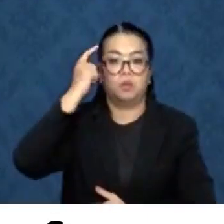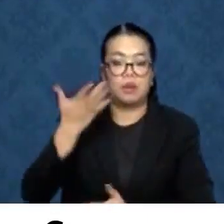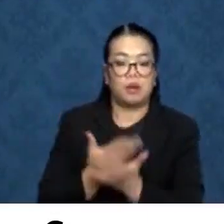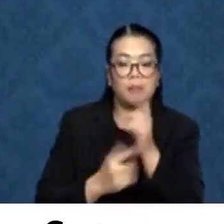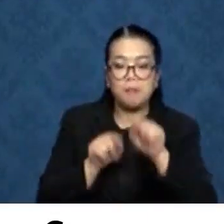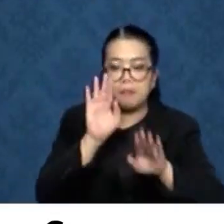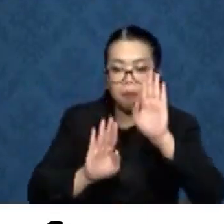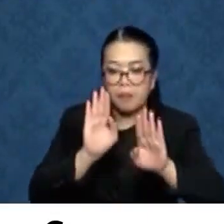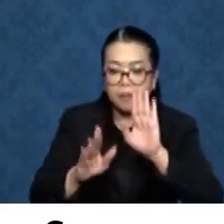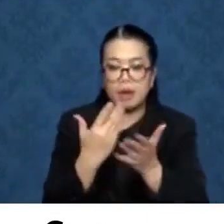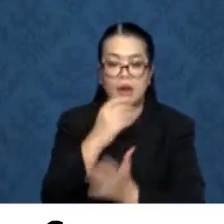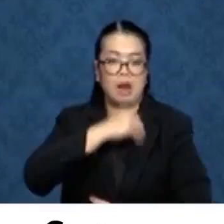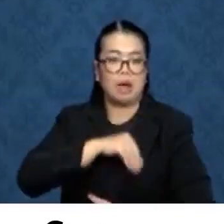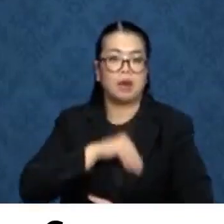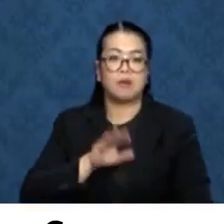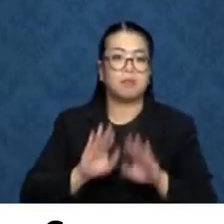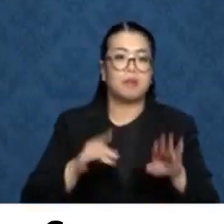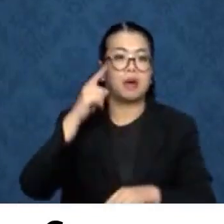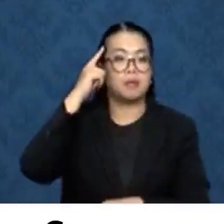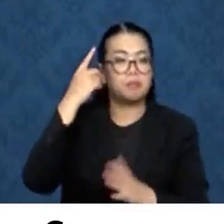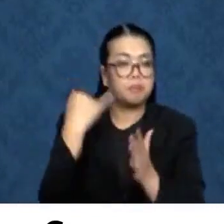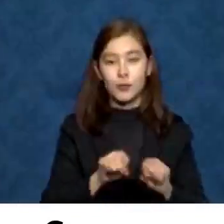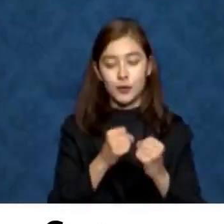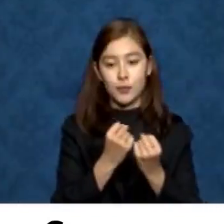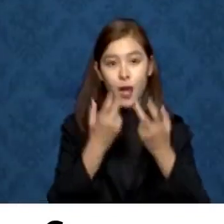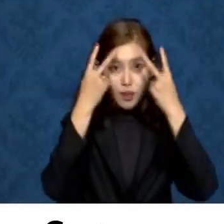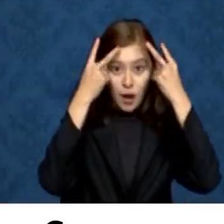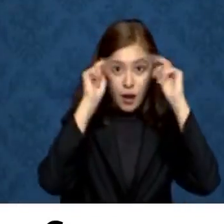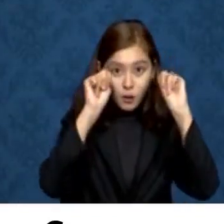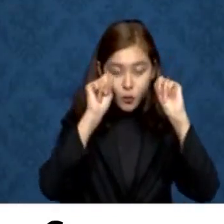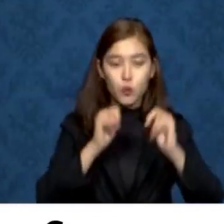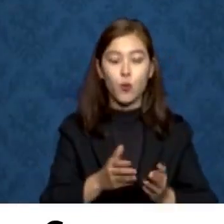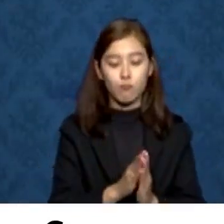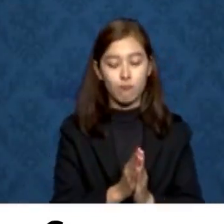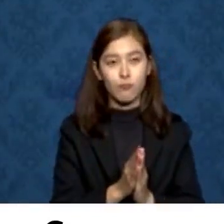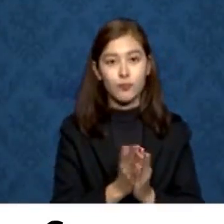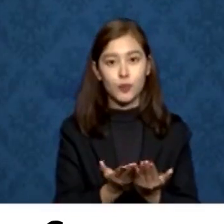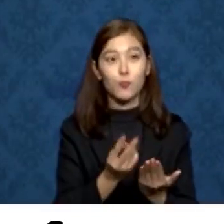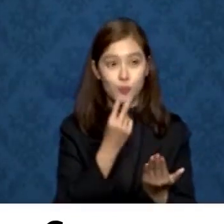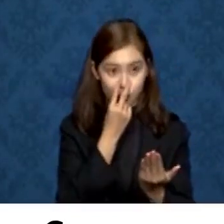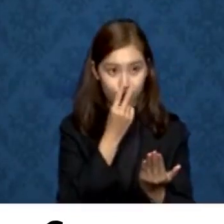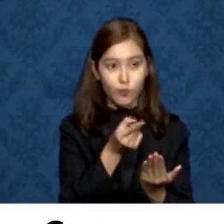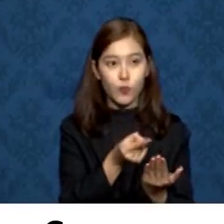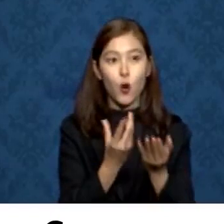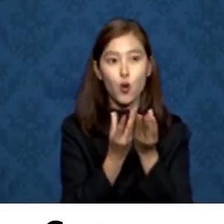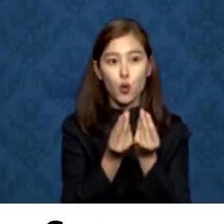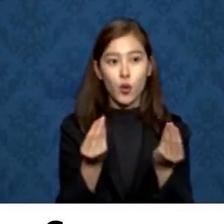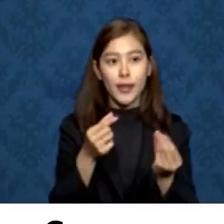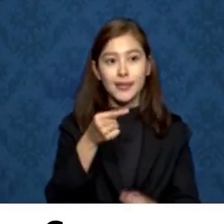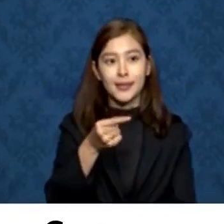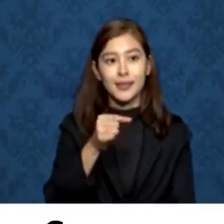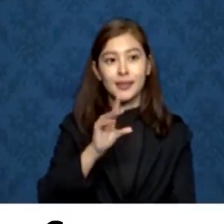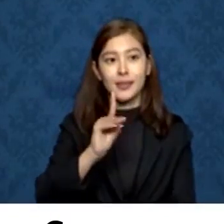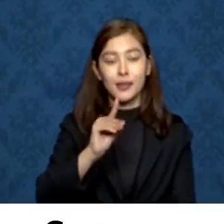ได้ก็ผิดพลาดแบบไม่น่าให้อภัยแล้วก็ไม่คิดที่จะแก้คือพรรคก้าวไกลเนี่ยเาตั้งประเด็นในการ